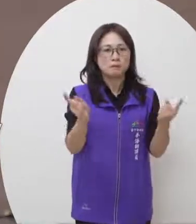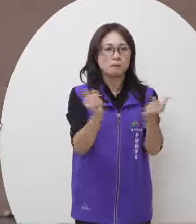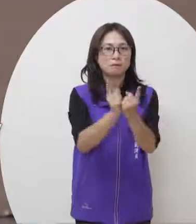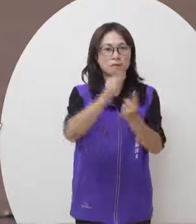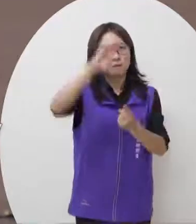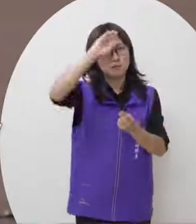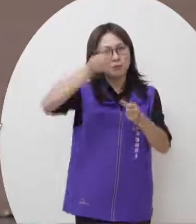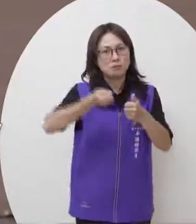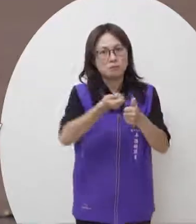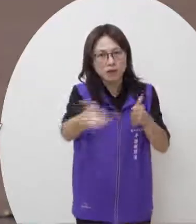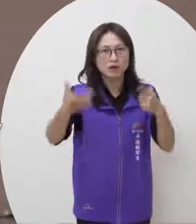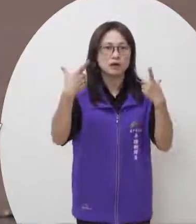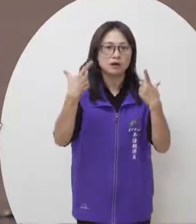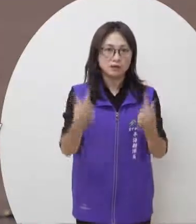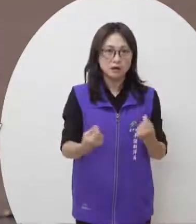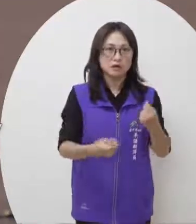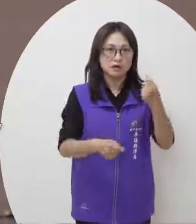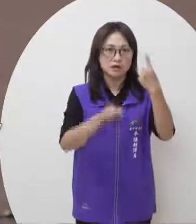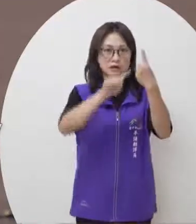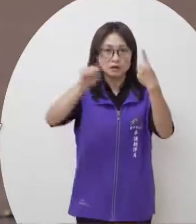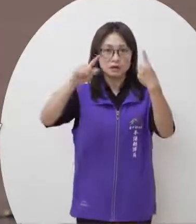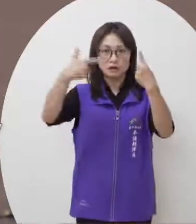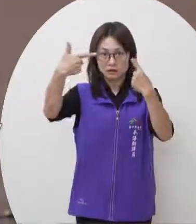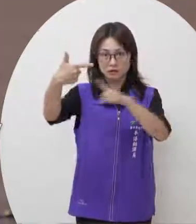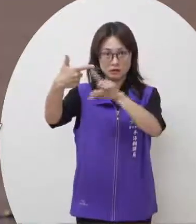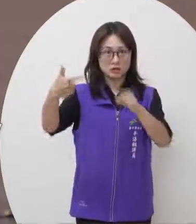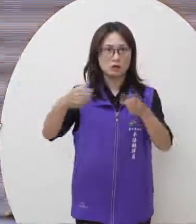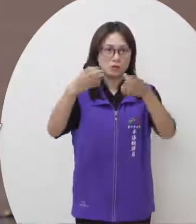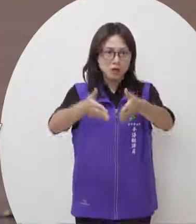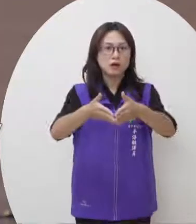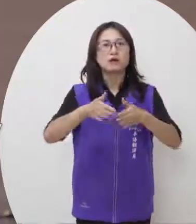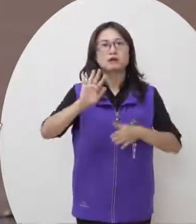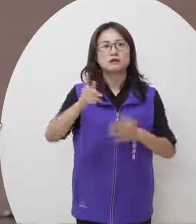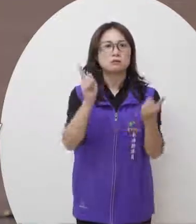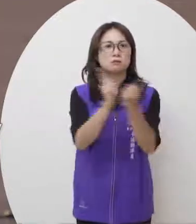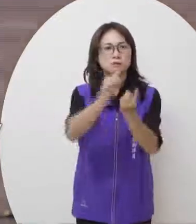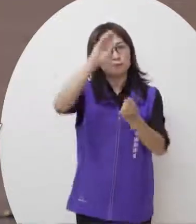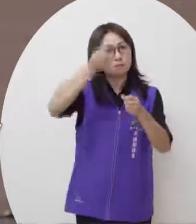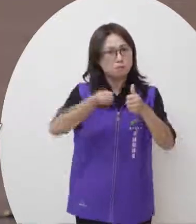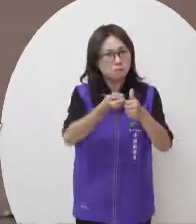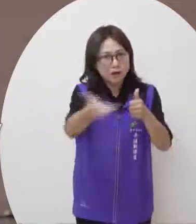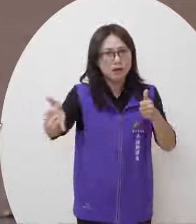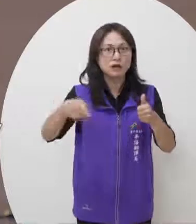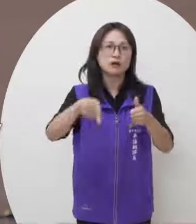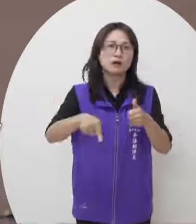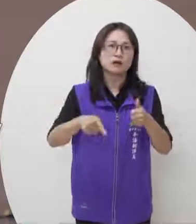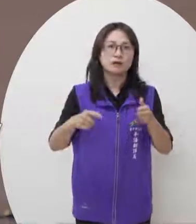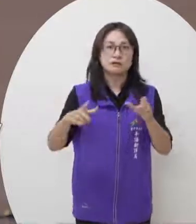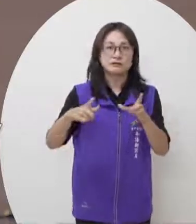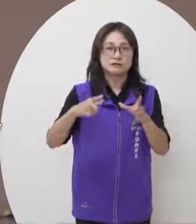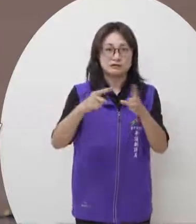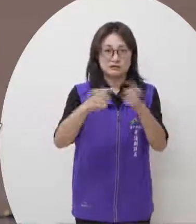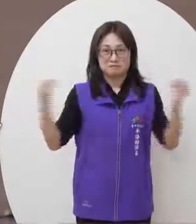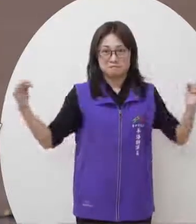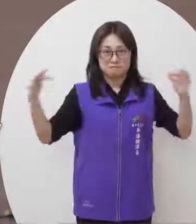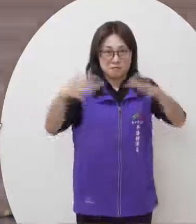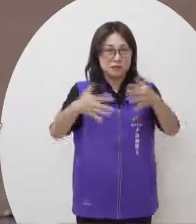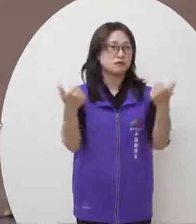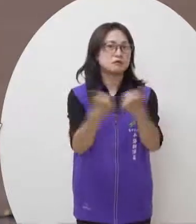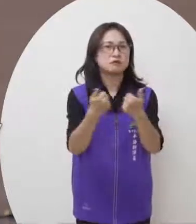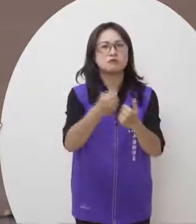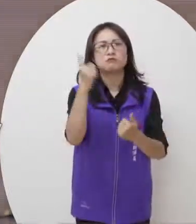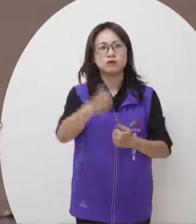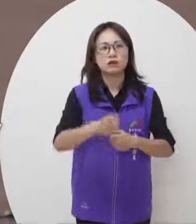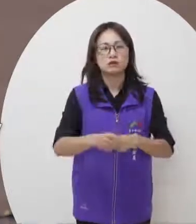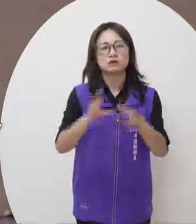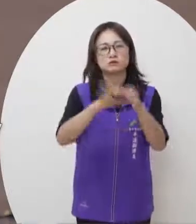初就要举行了，可是碰到疫情，那没有办法集会，像这大规模集会开会哈，所以一直耽